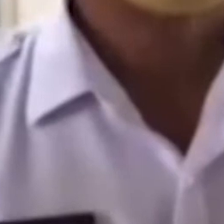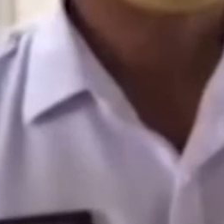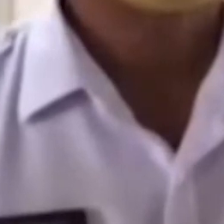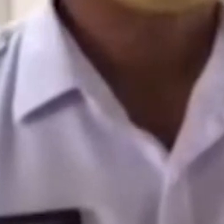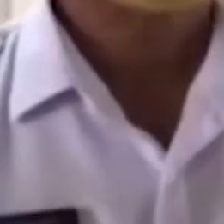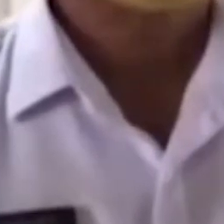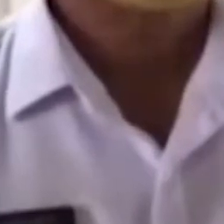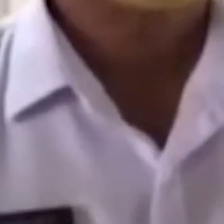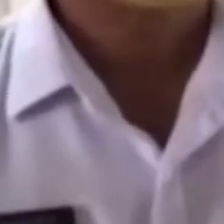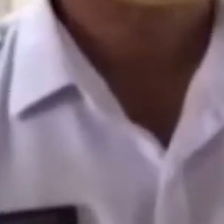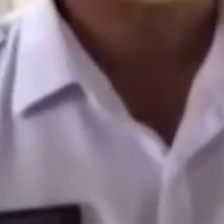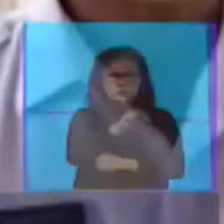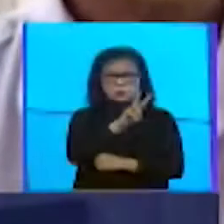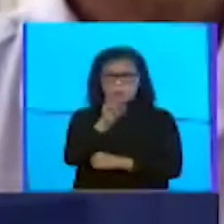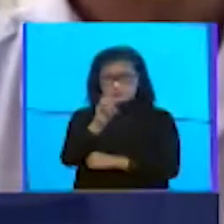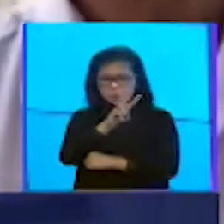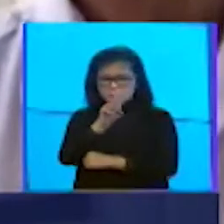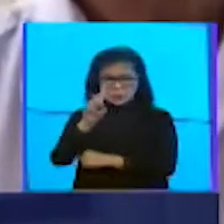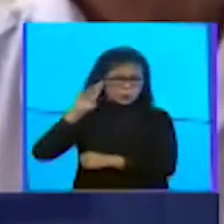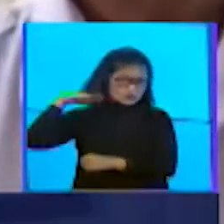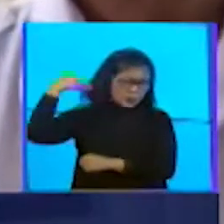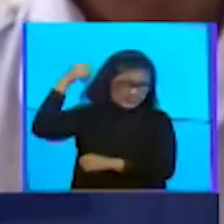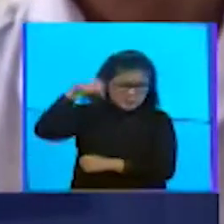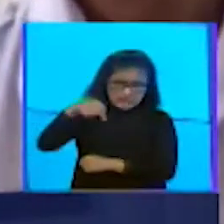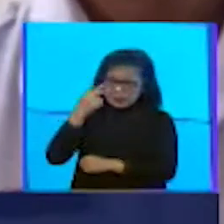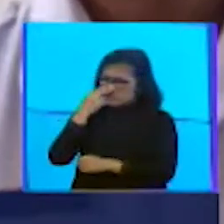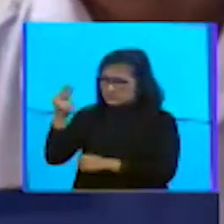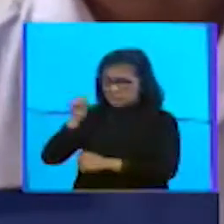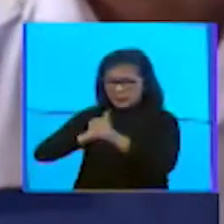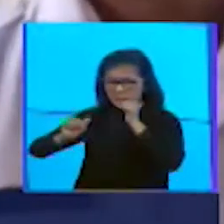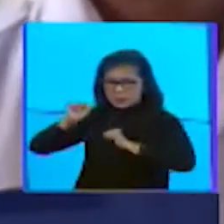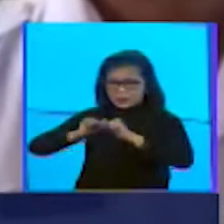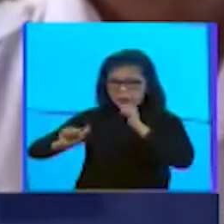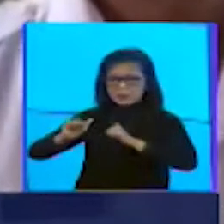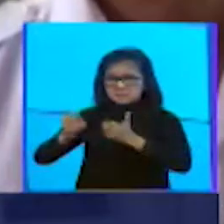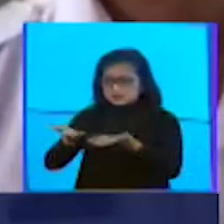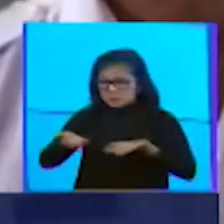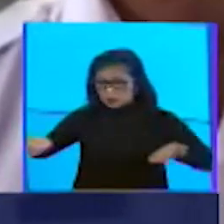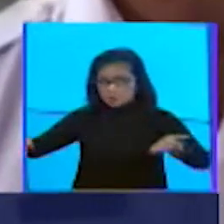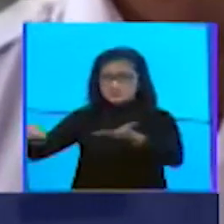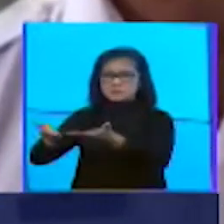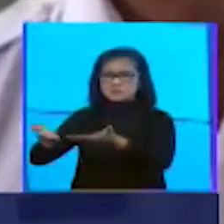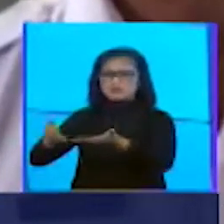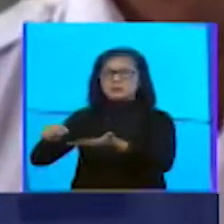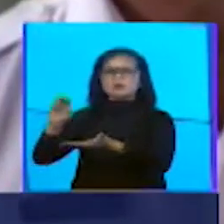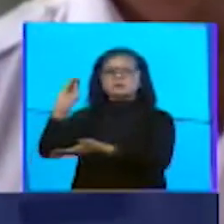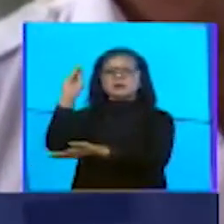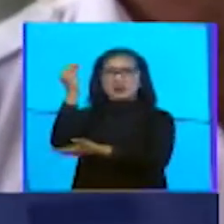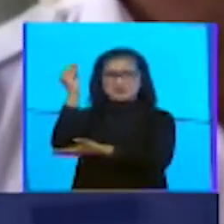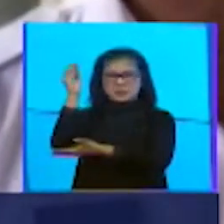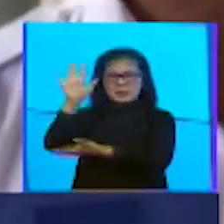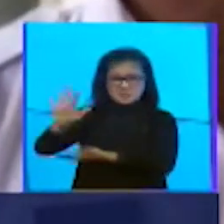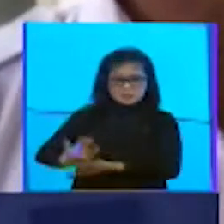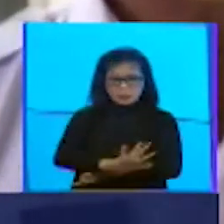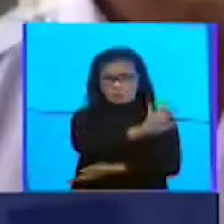tahun 2021 kegiatan ini pejabat Pemkab yang berada di seluruh DKI dan khususnya di Jakarta